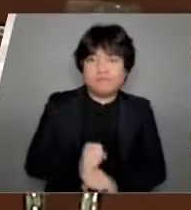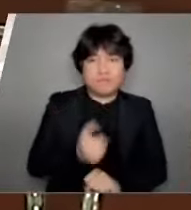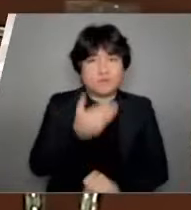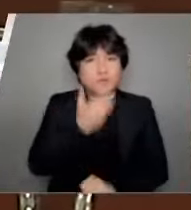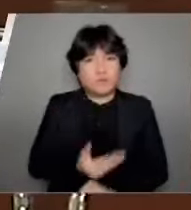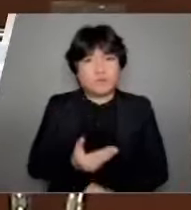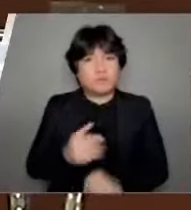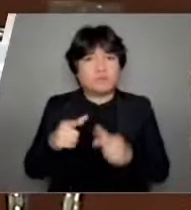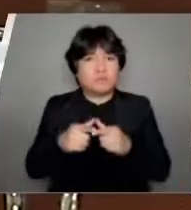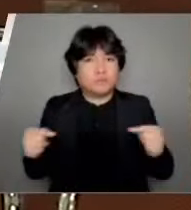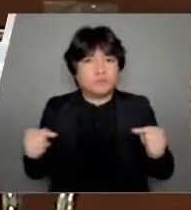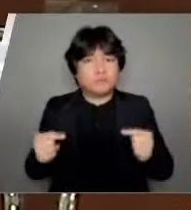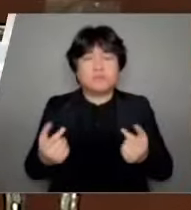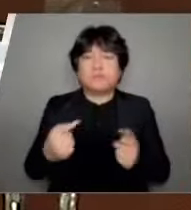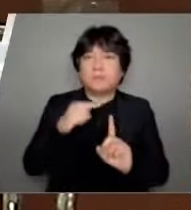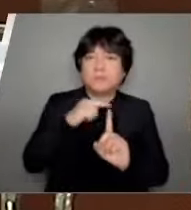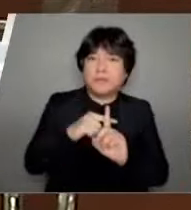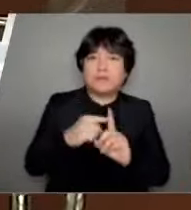For instance, yung